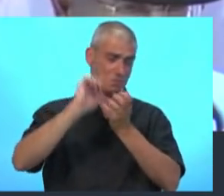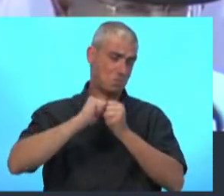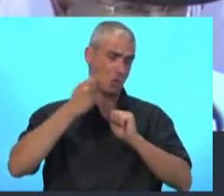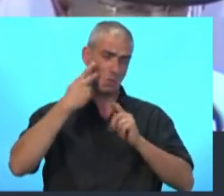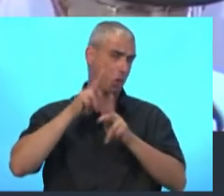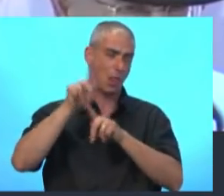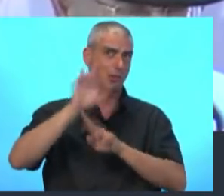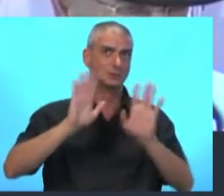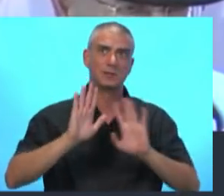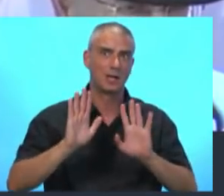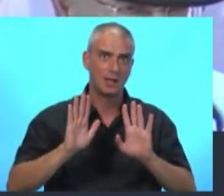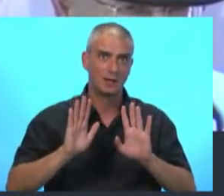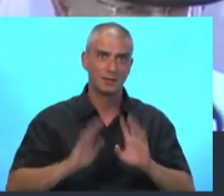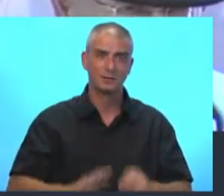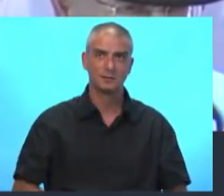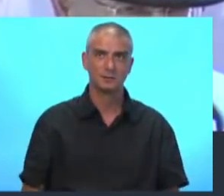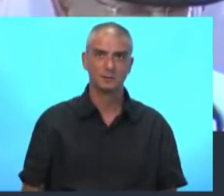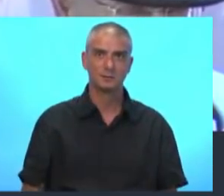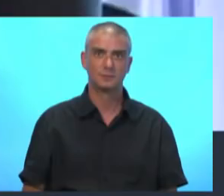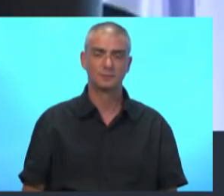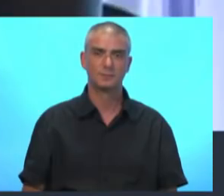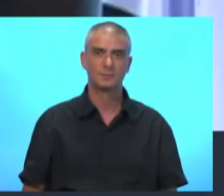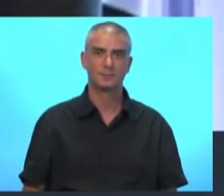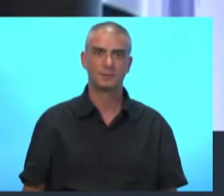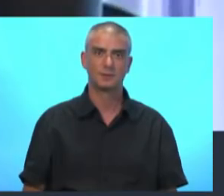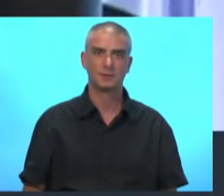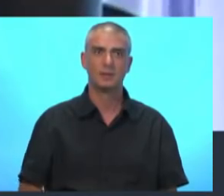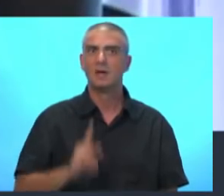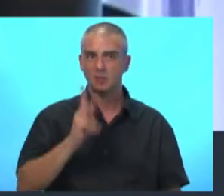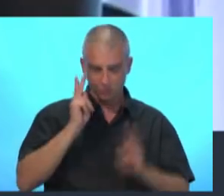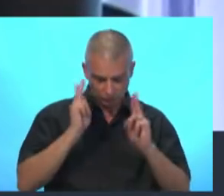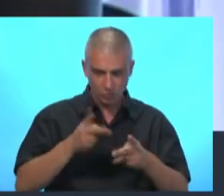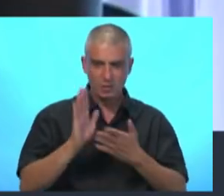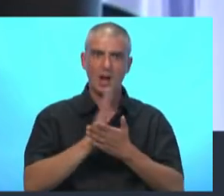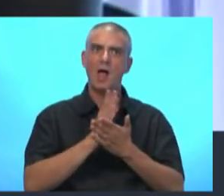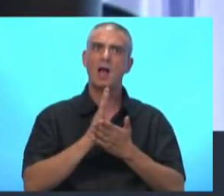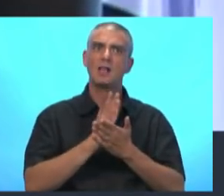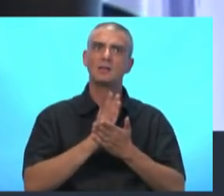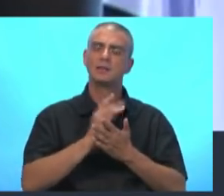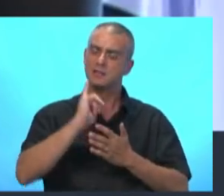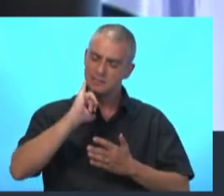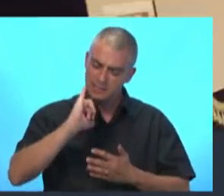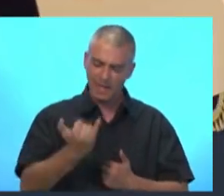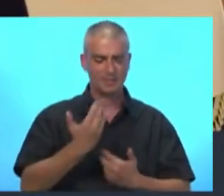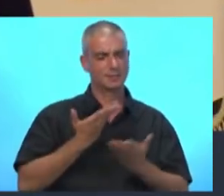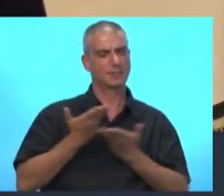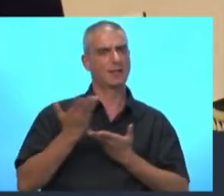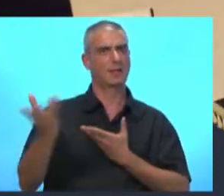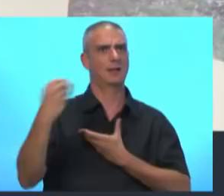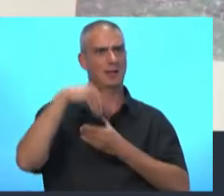מהם. לא להסתכל עליהם, אבל יש אפשרות להחליט כן להתייחס